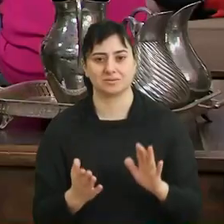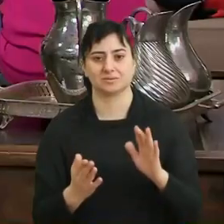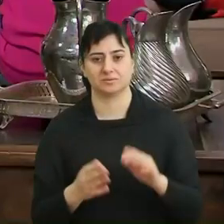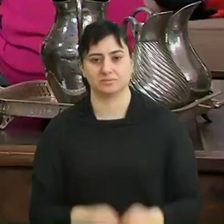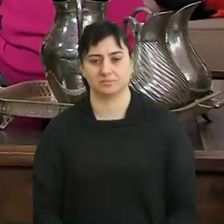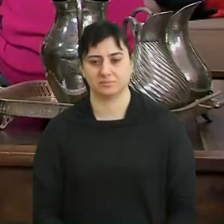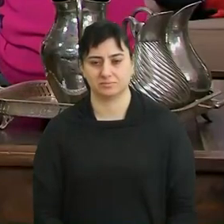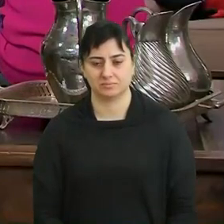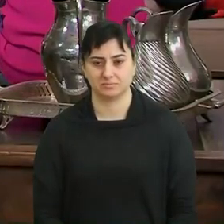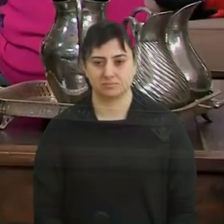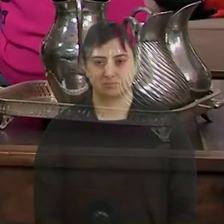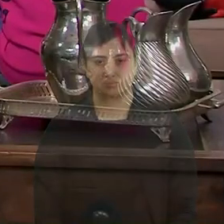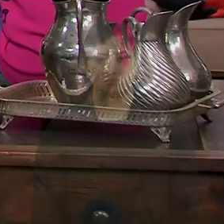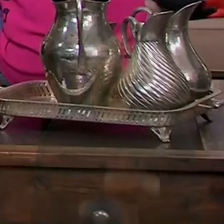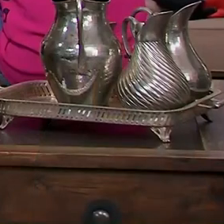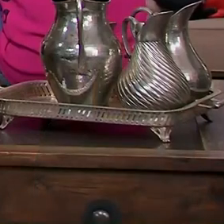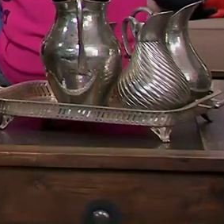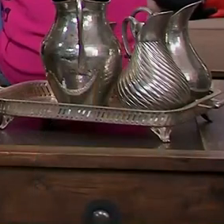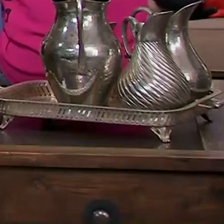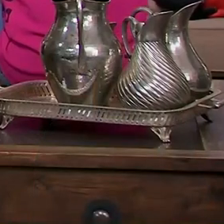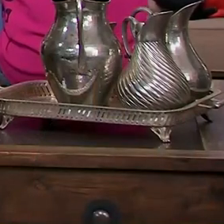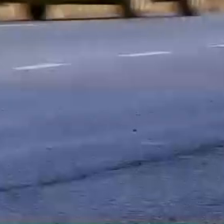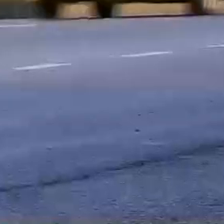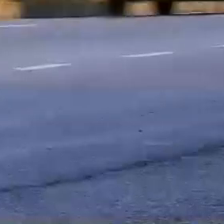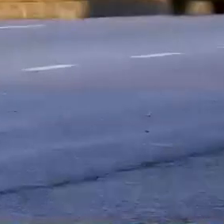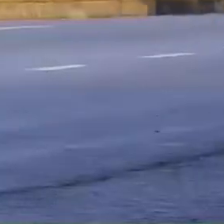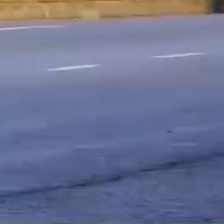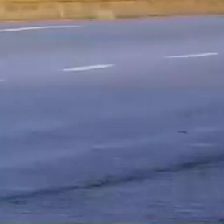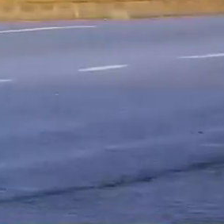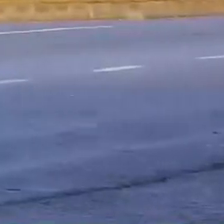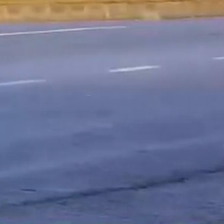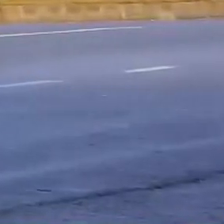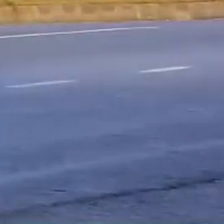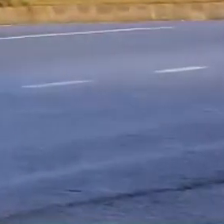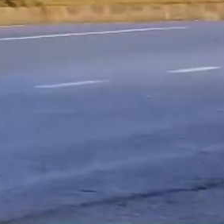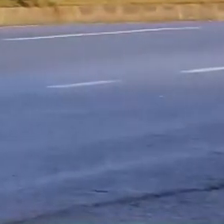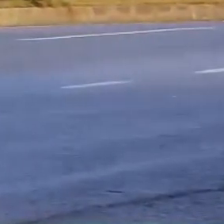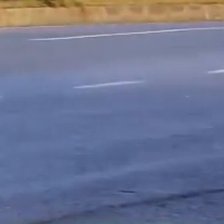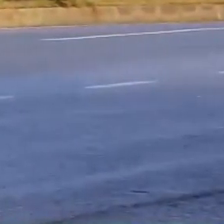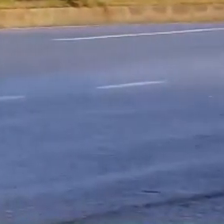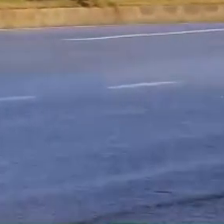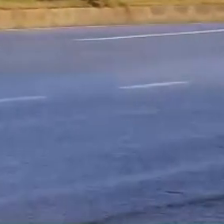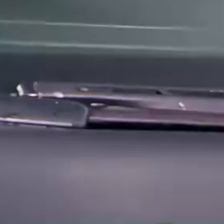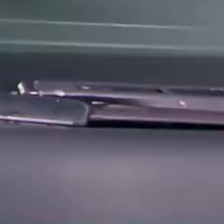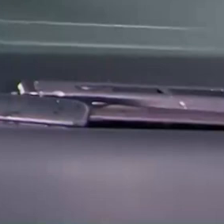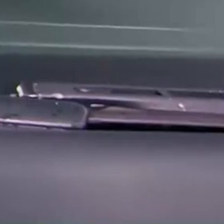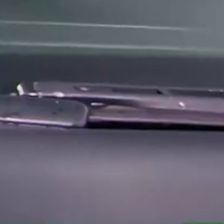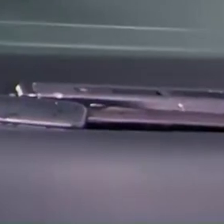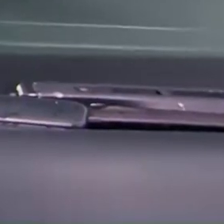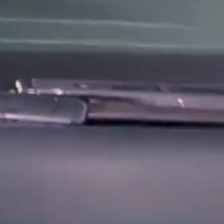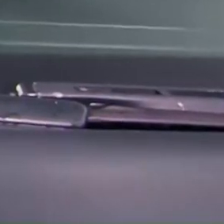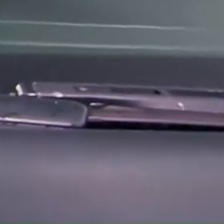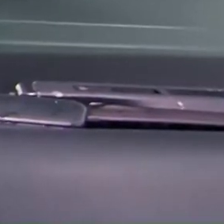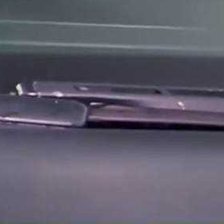altına. Doktor da sağ olsunlar, sağ olsun. Sarp'ın arabası çevre yolunda ilerliyor. Şükrü ön koltukta dizlerini